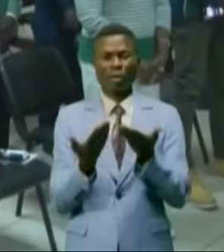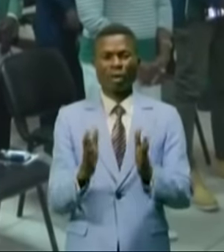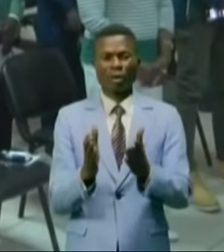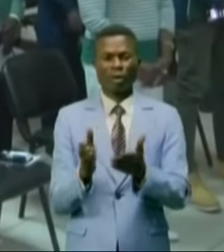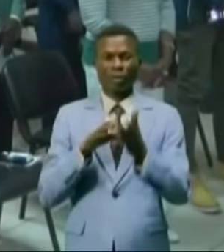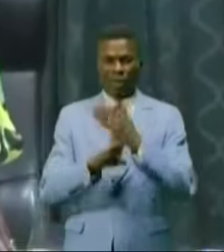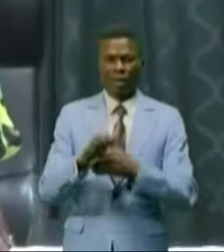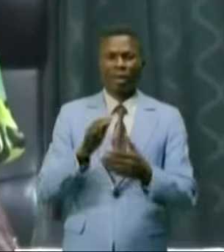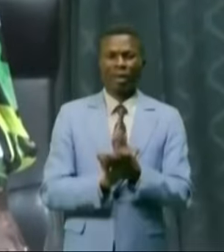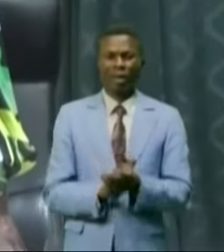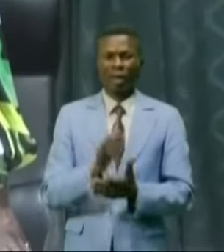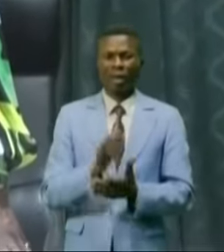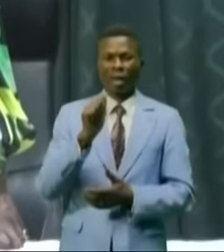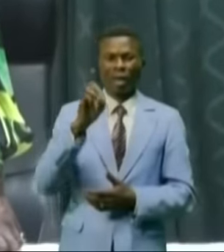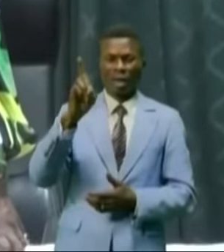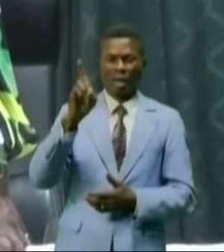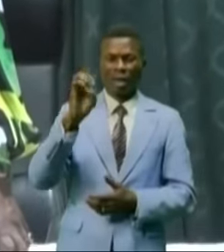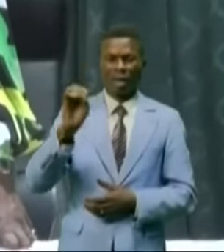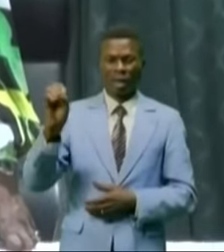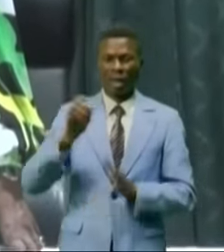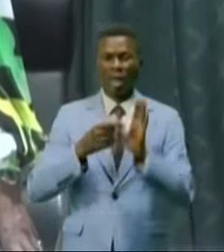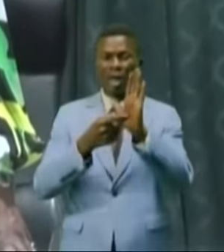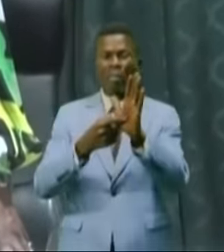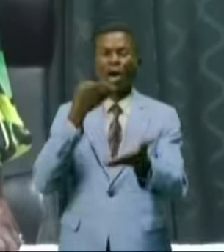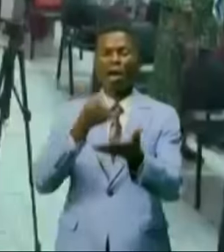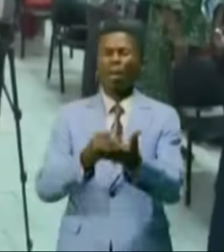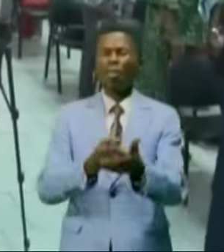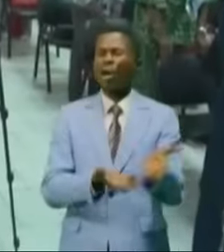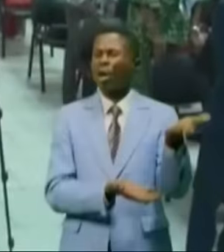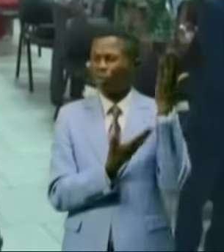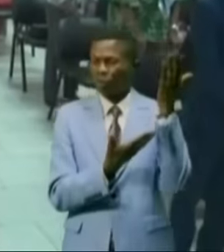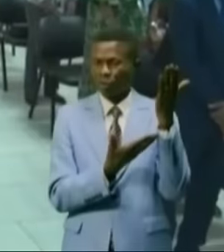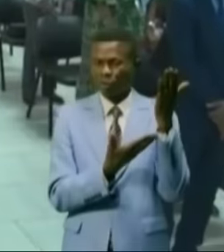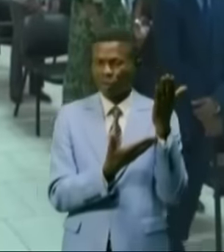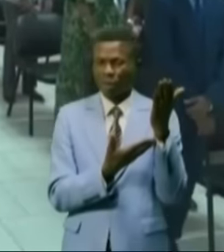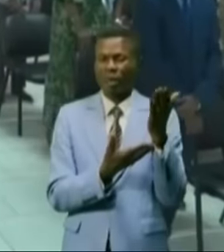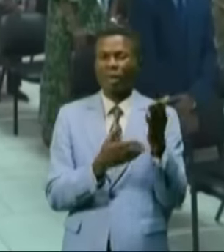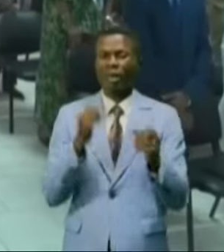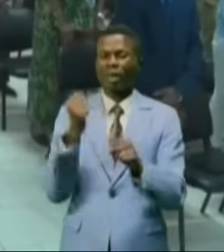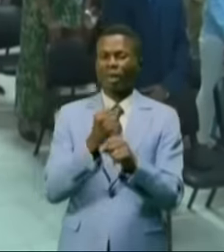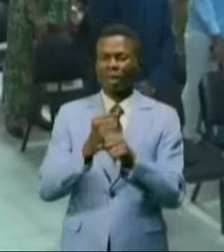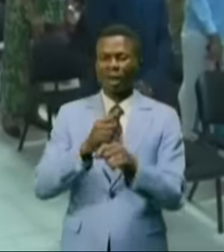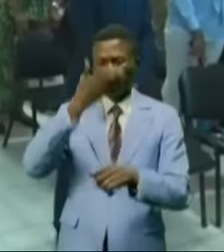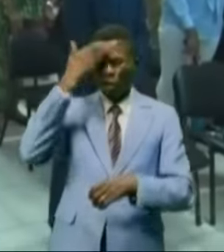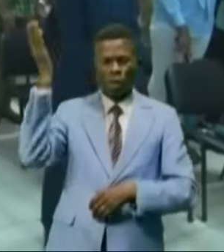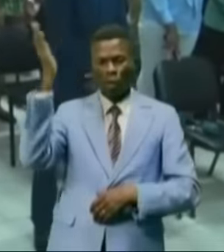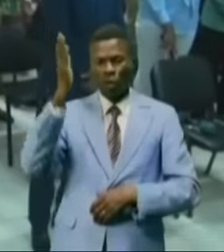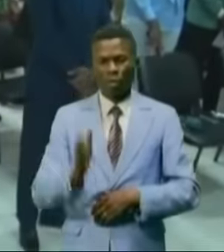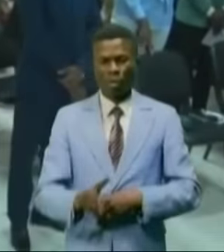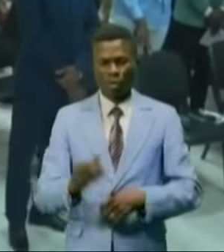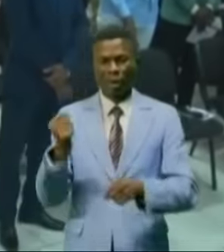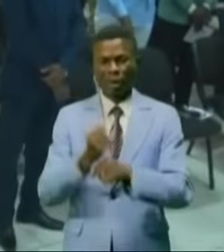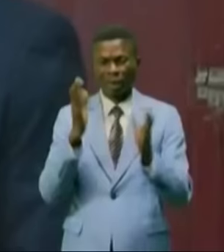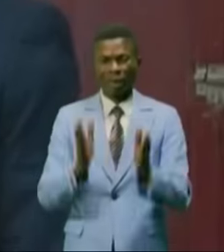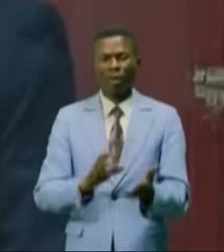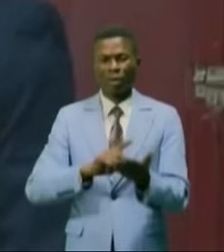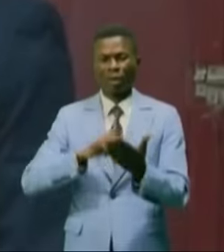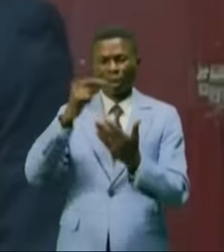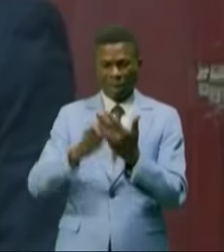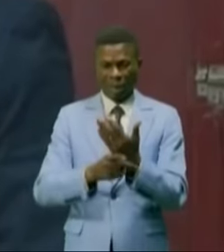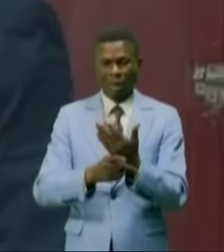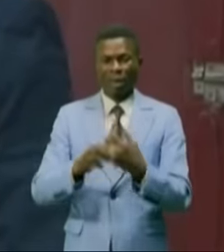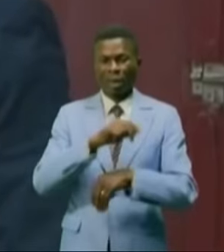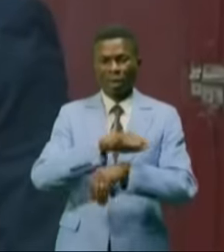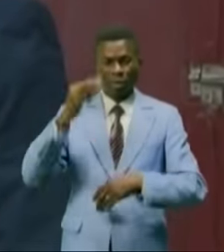Elle a laissé des traces indélébiles au ministère du portefeuille et son passage restera inscrit en lettres d'or dans les annales de ces